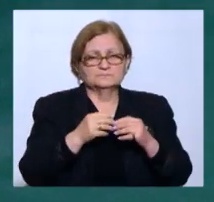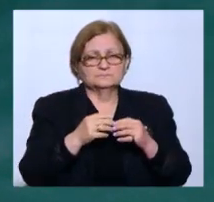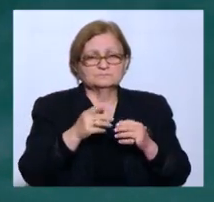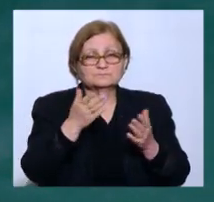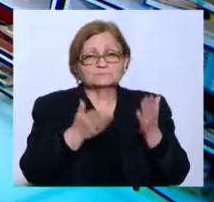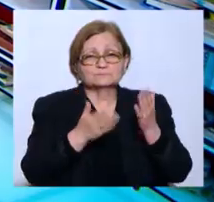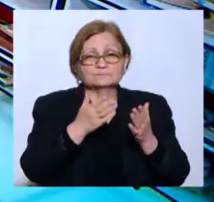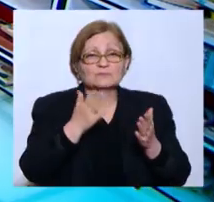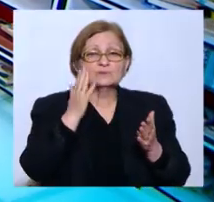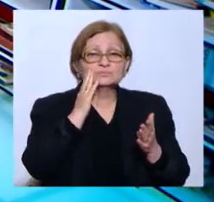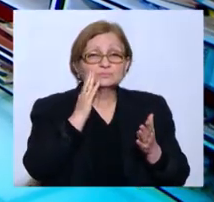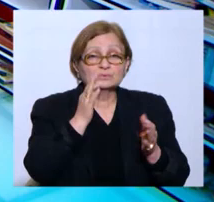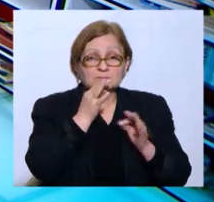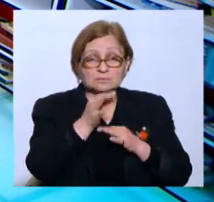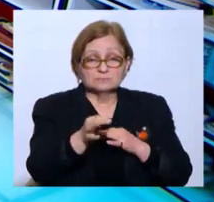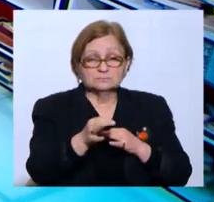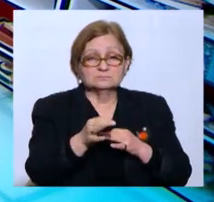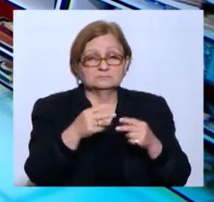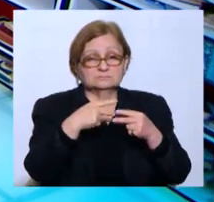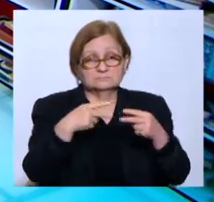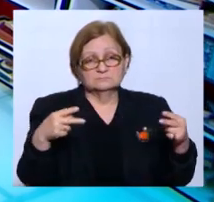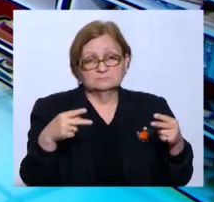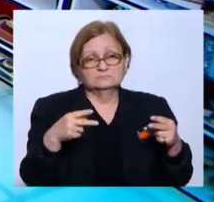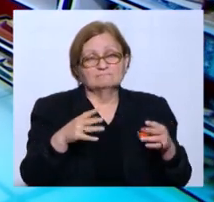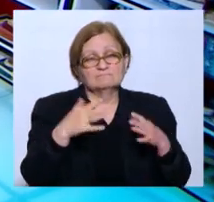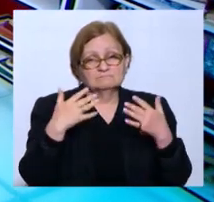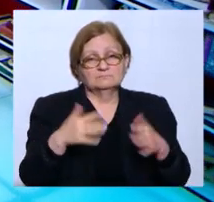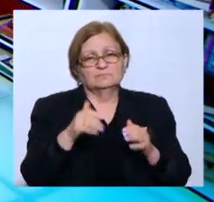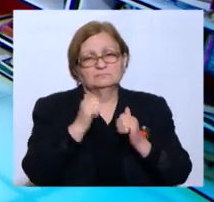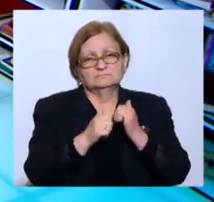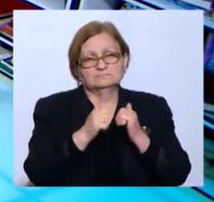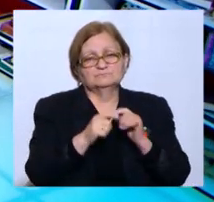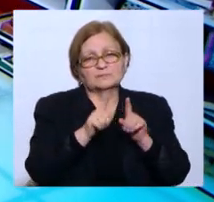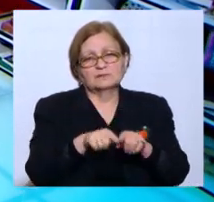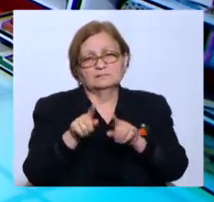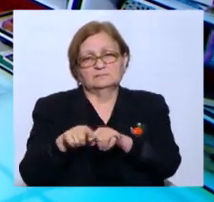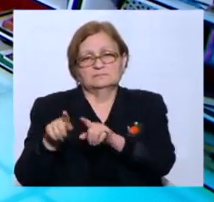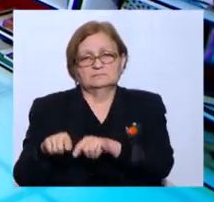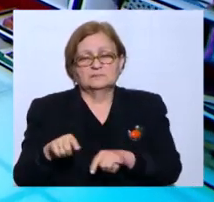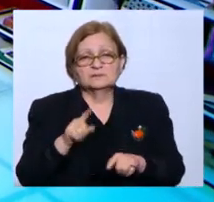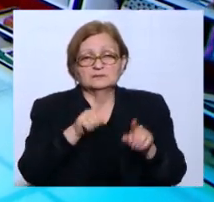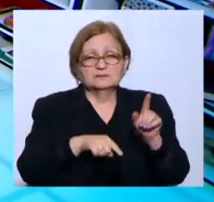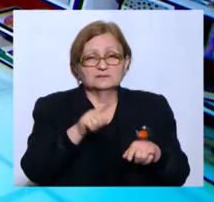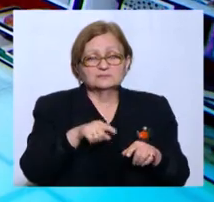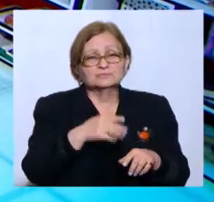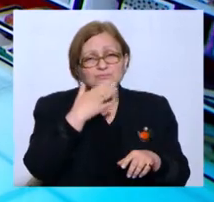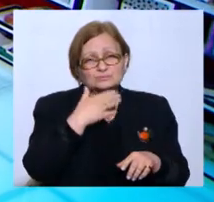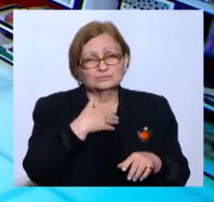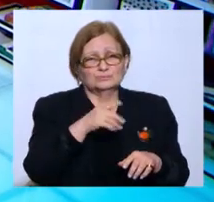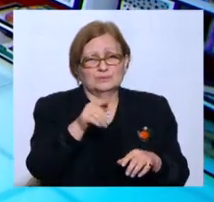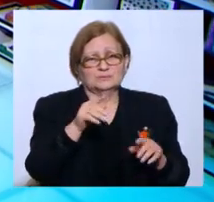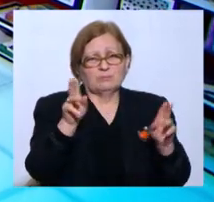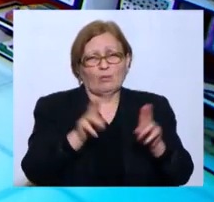პასუხი თუ სწორად ტოლობიდან ტოლობამდე სწორად გადადიხართ, პასუხი უნდა იყოს ყოველთვის ერთი და იგივე. ზოგს ბავშვი ძალიან უყვარს ფორმულასთან მუშაობა,